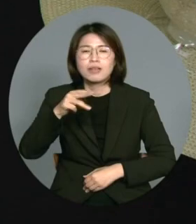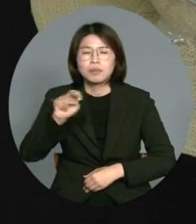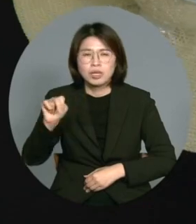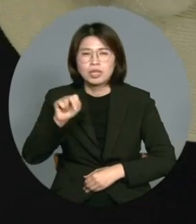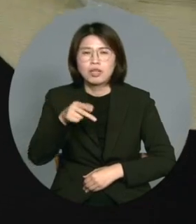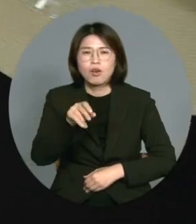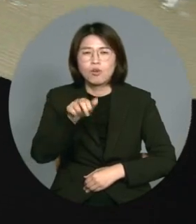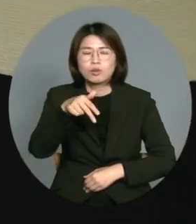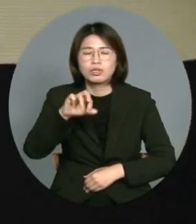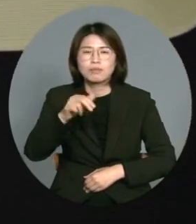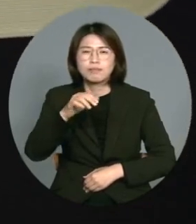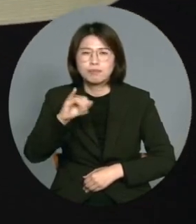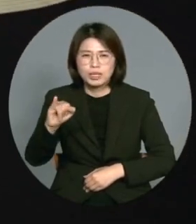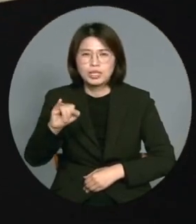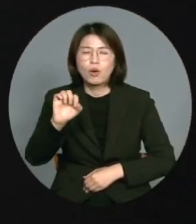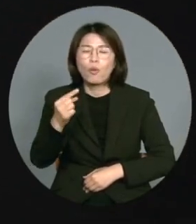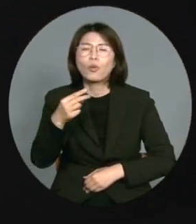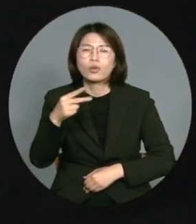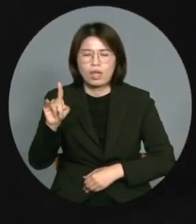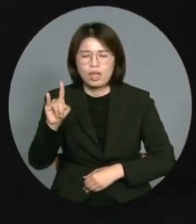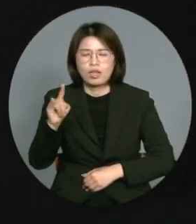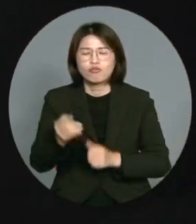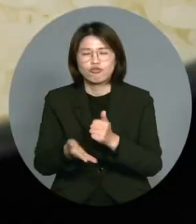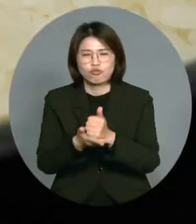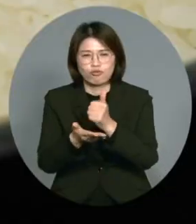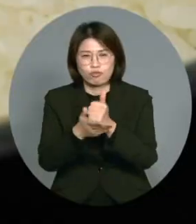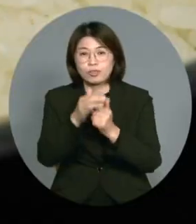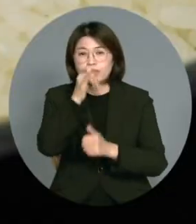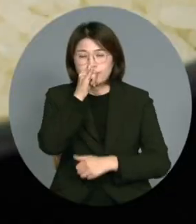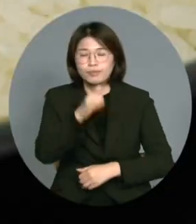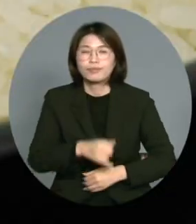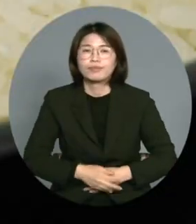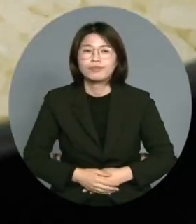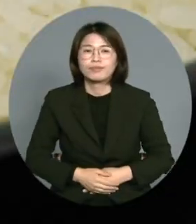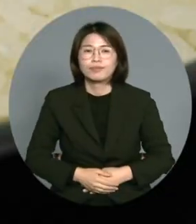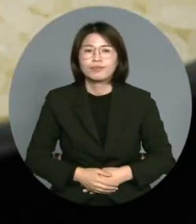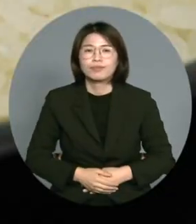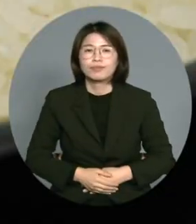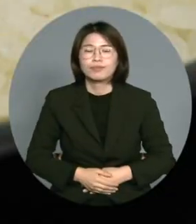영호진미, 일품, 오대 등을 추천했습니다. MBC 뉴스 김건엽입니다.